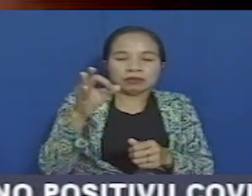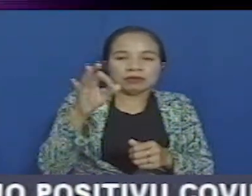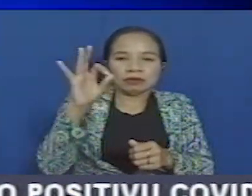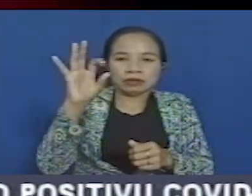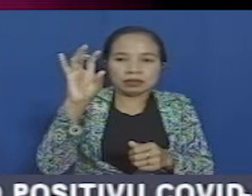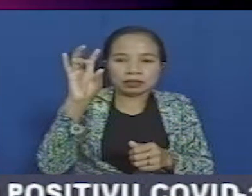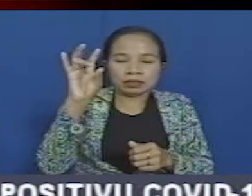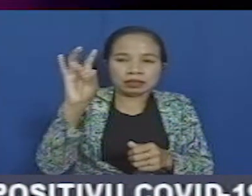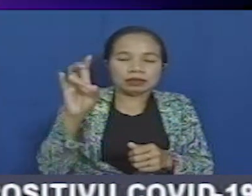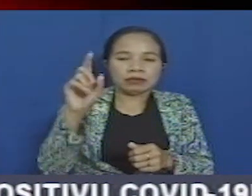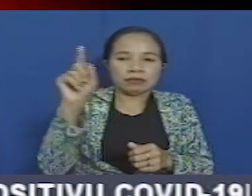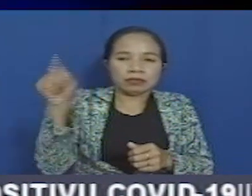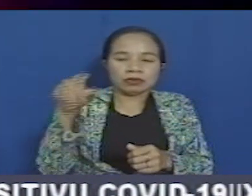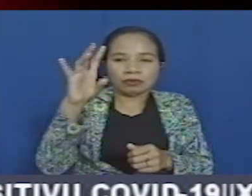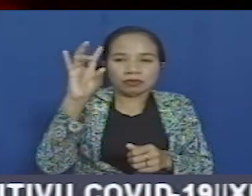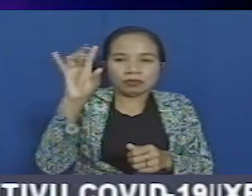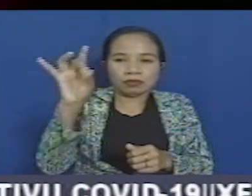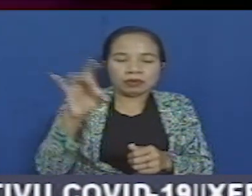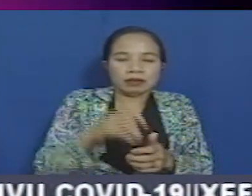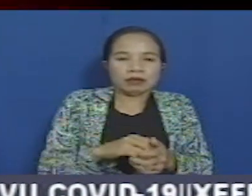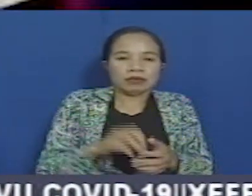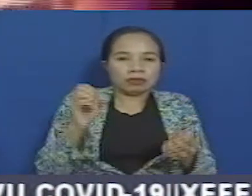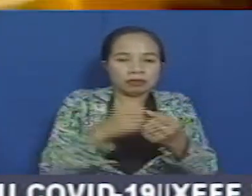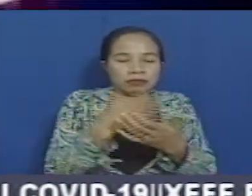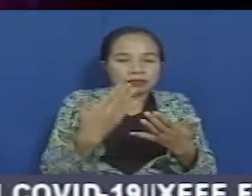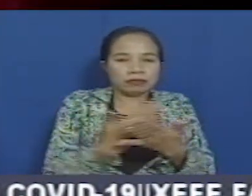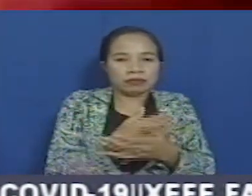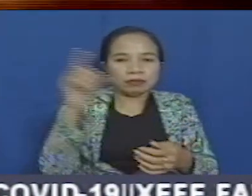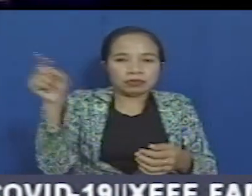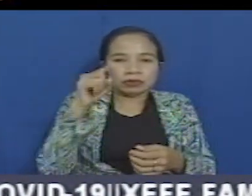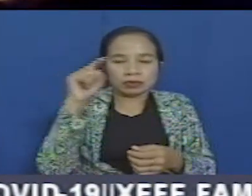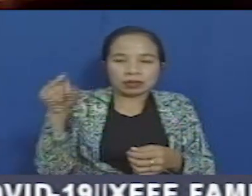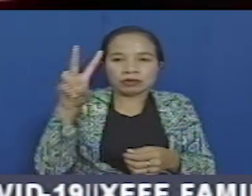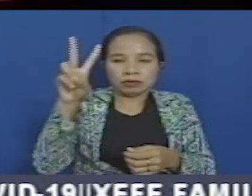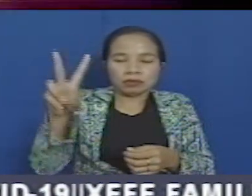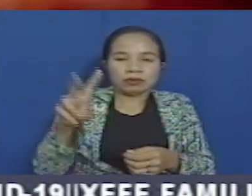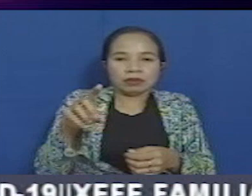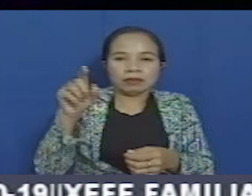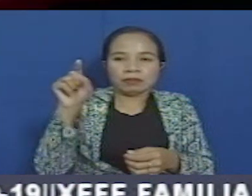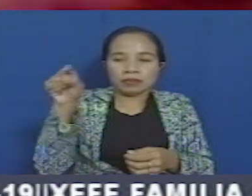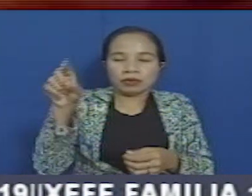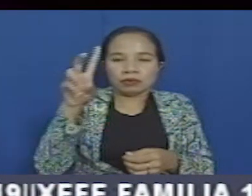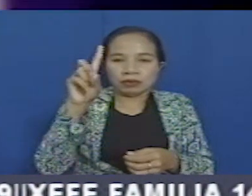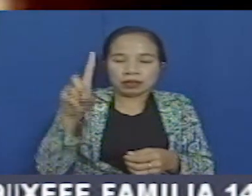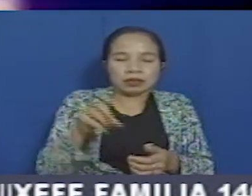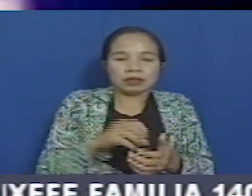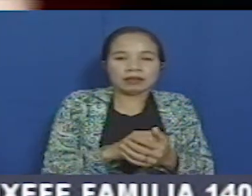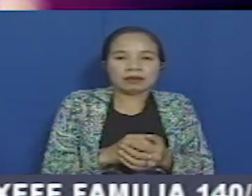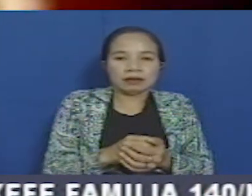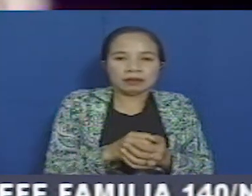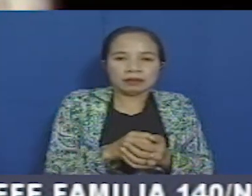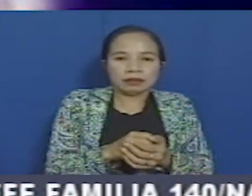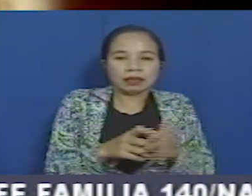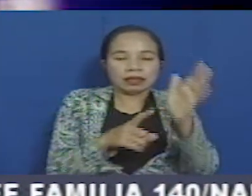hitu pontu walu. Caso detectado fon, porcento rua ponto ida, mas sintomático,